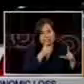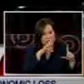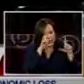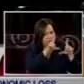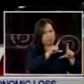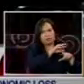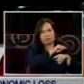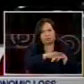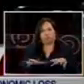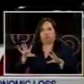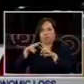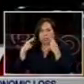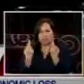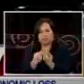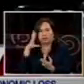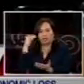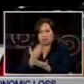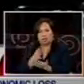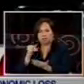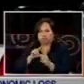of Justice? Okay lang ba yan o